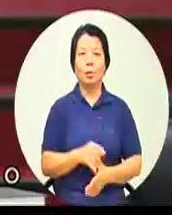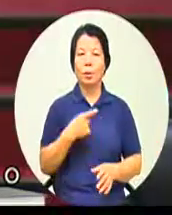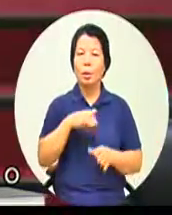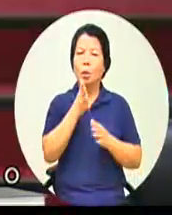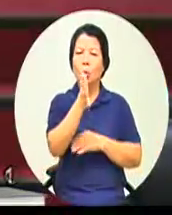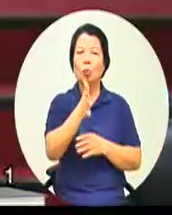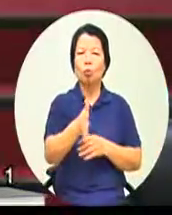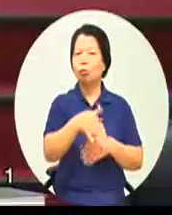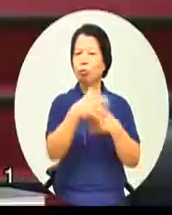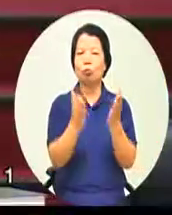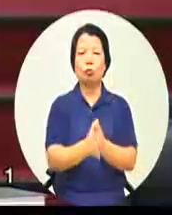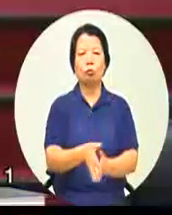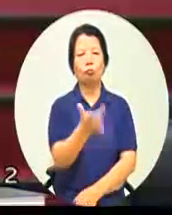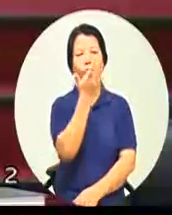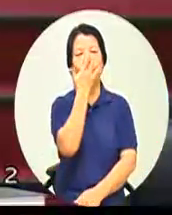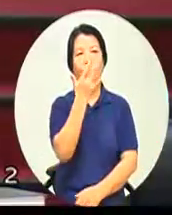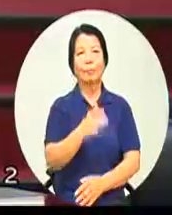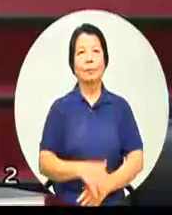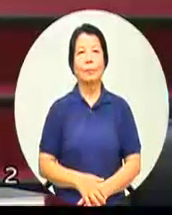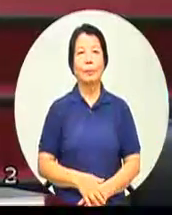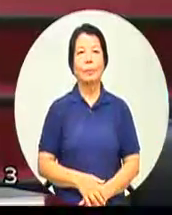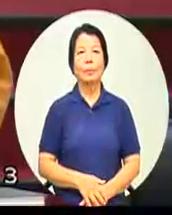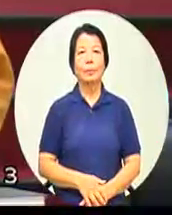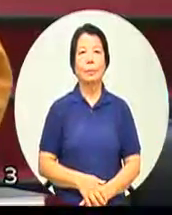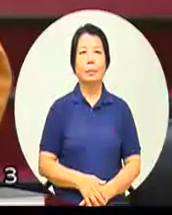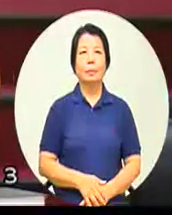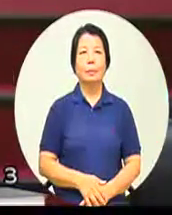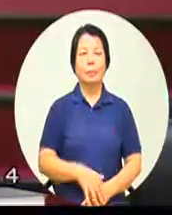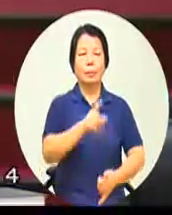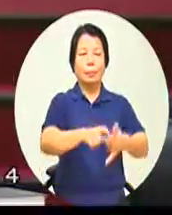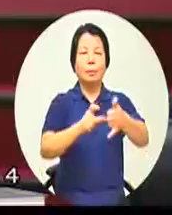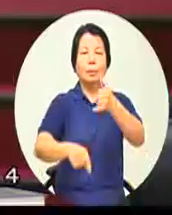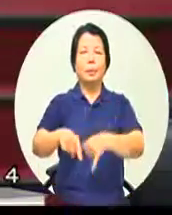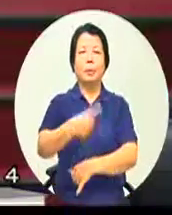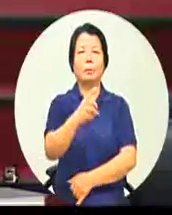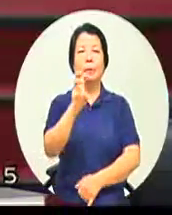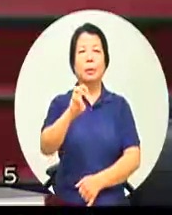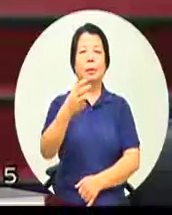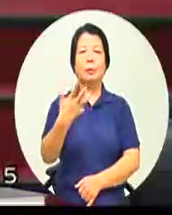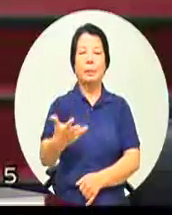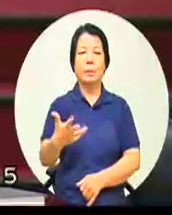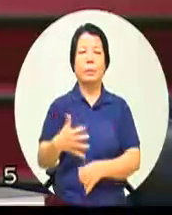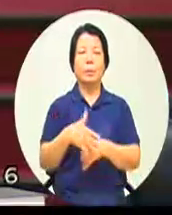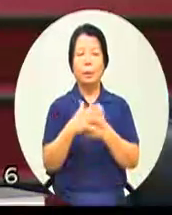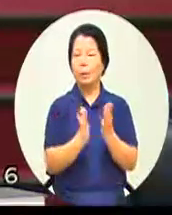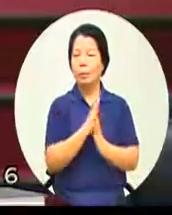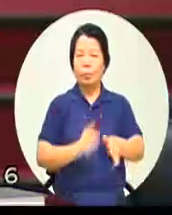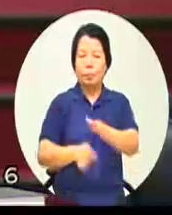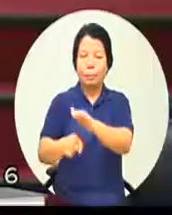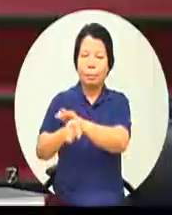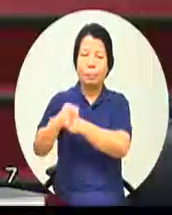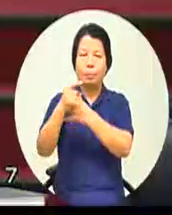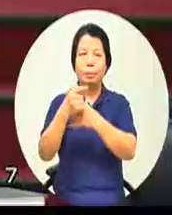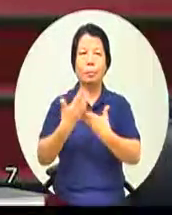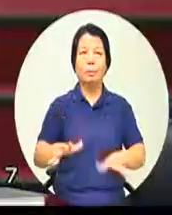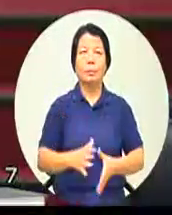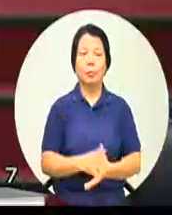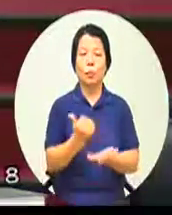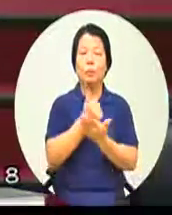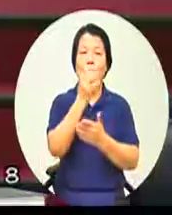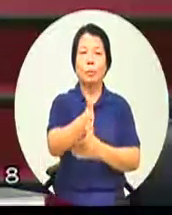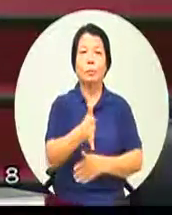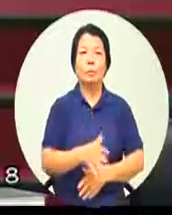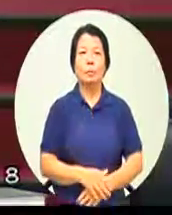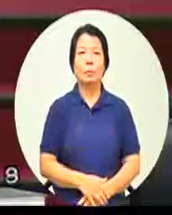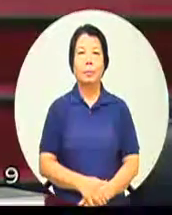哈。总共138件啦，三年一换，五年一乱。来，我请教你，